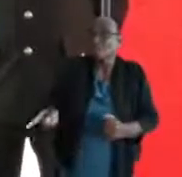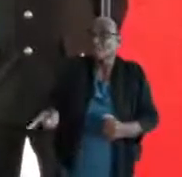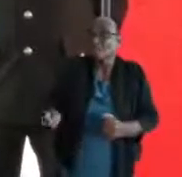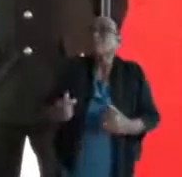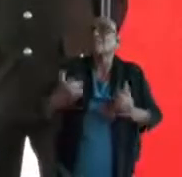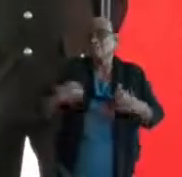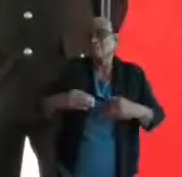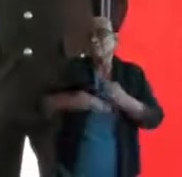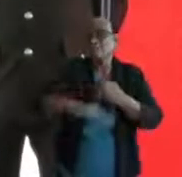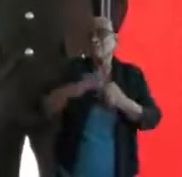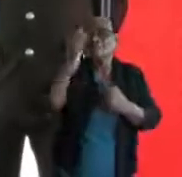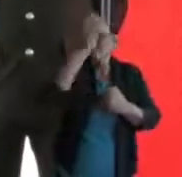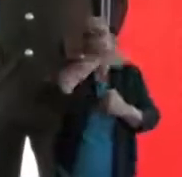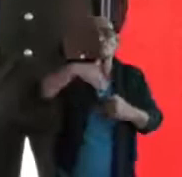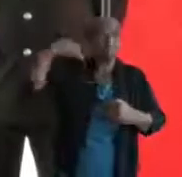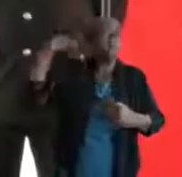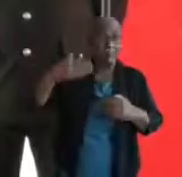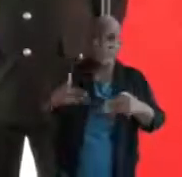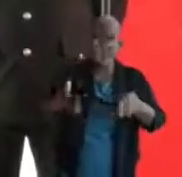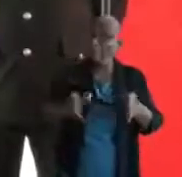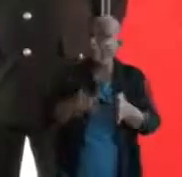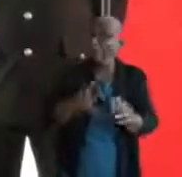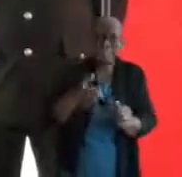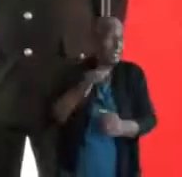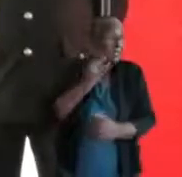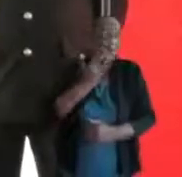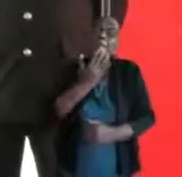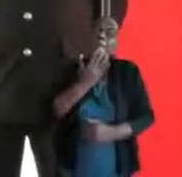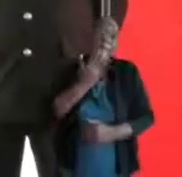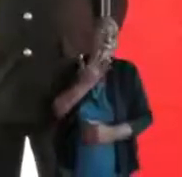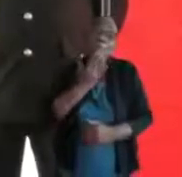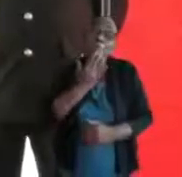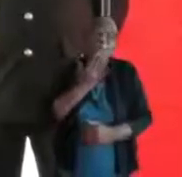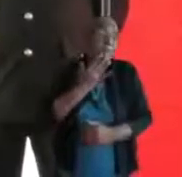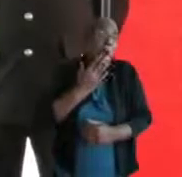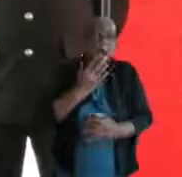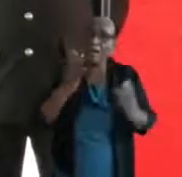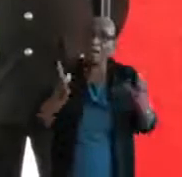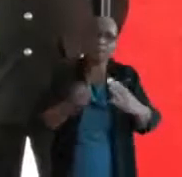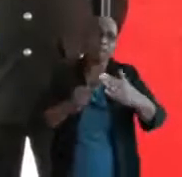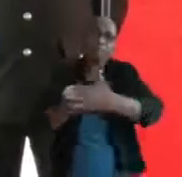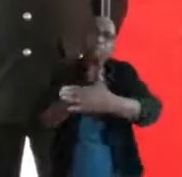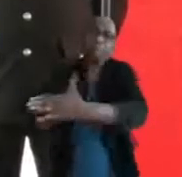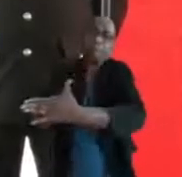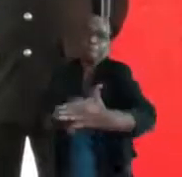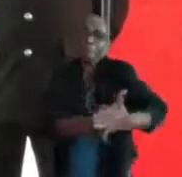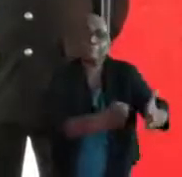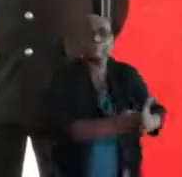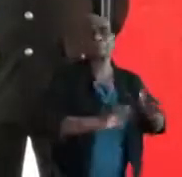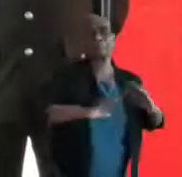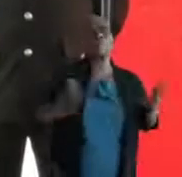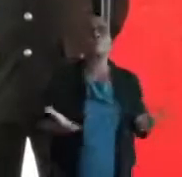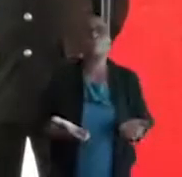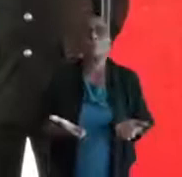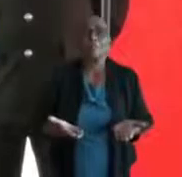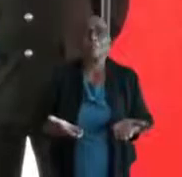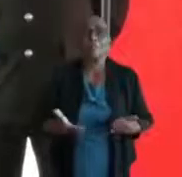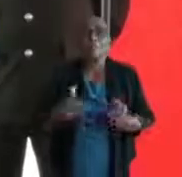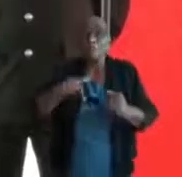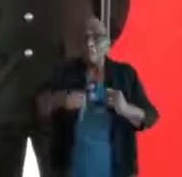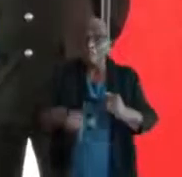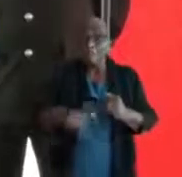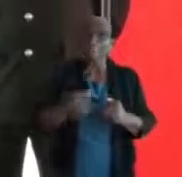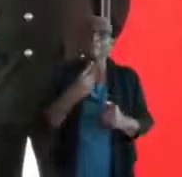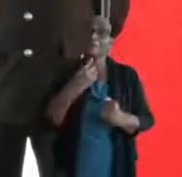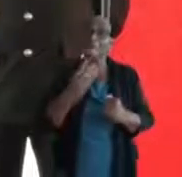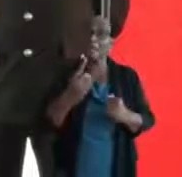landgenoten dat pad is niet makkelijk en dat pad is vol obstakels en ik sta hier vandaag om